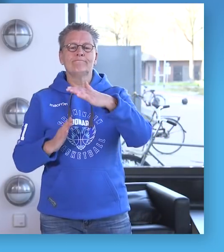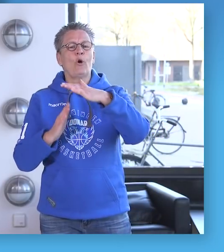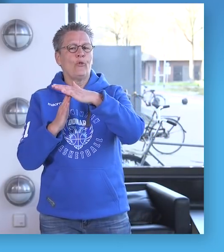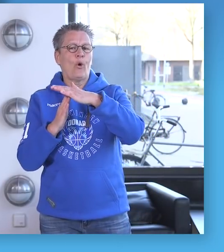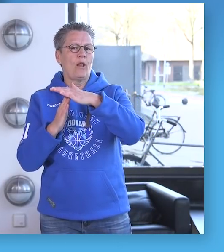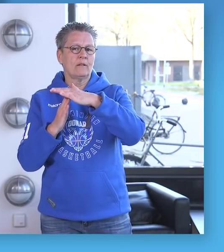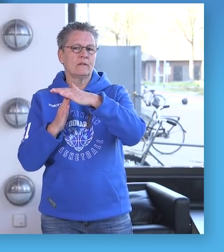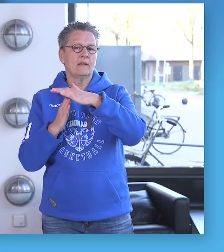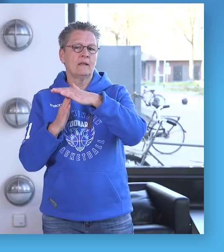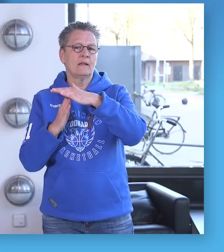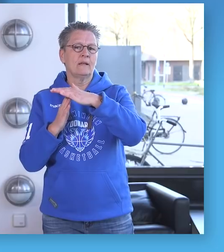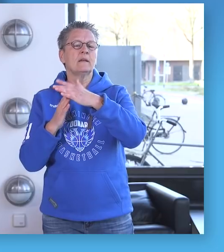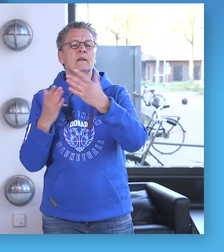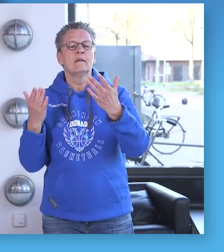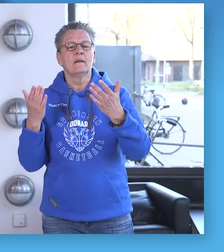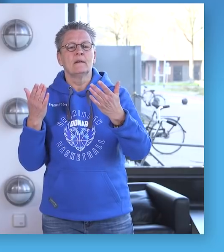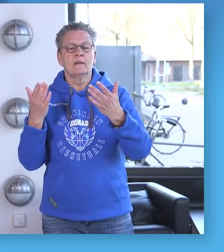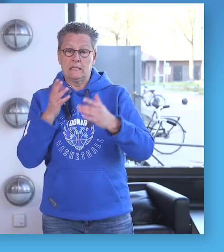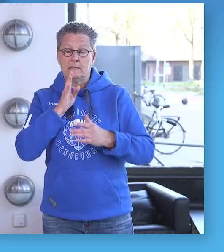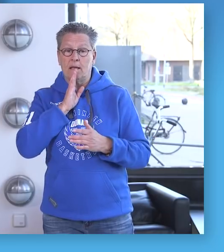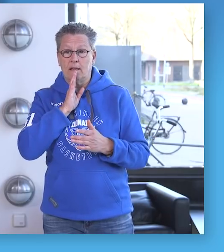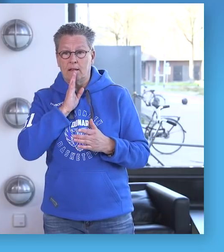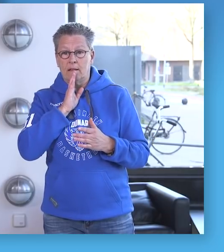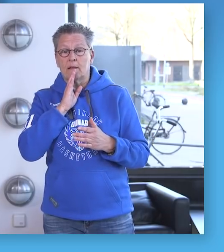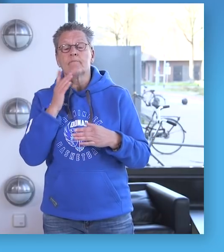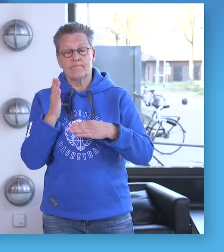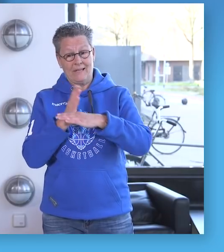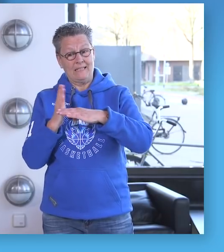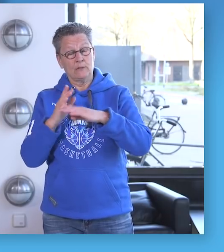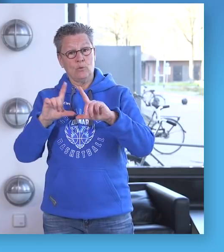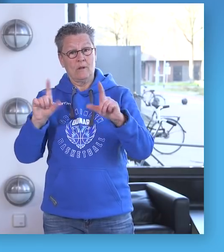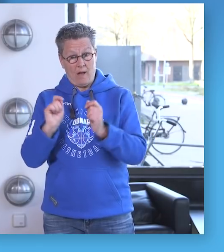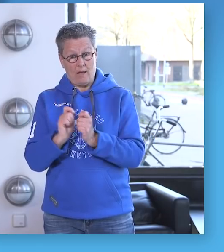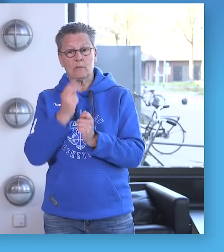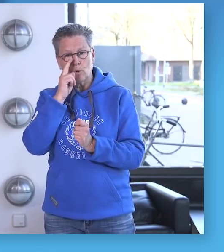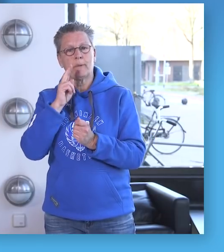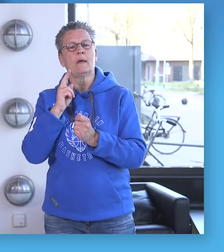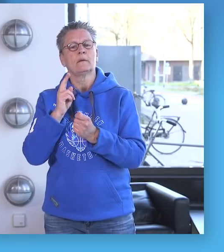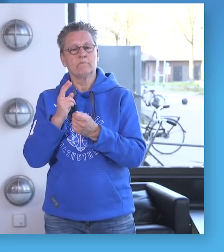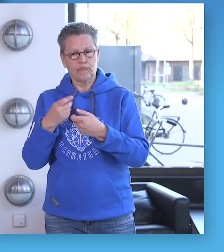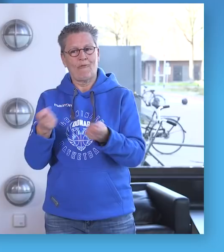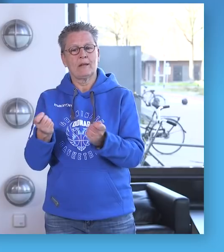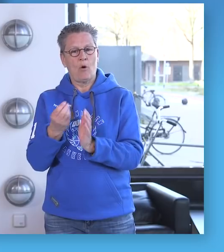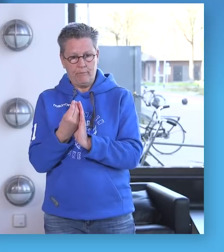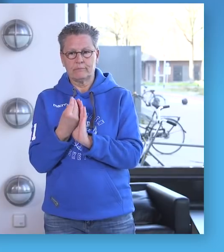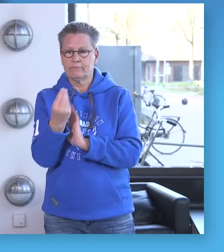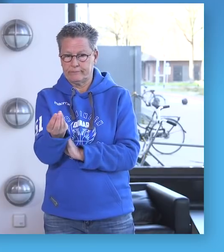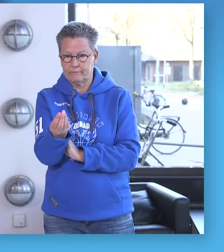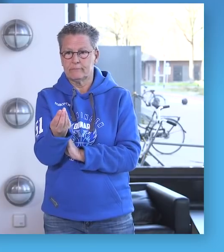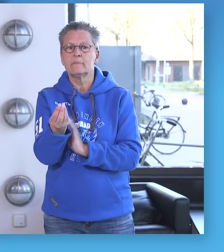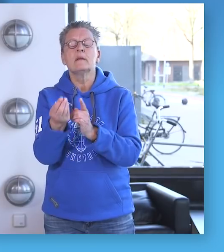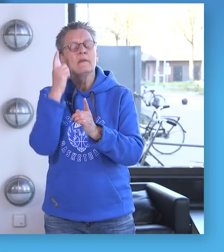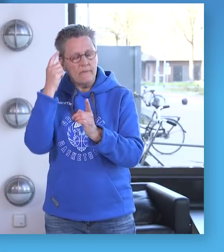gezet. Kijk, als je seizoenkaarten in de markt gaat zetten en we weten dat we vele trouwe fans